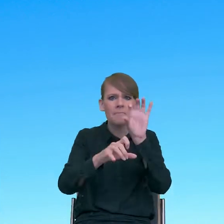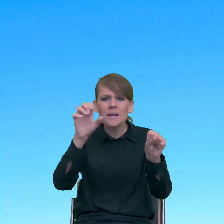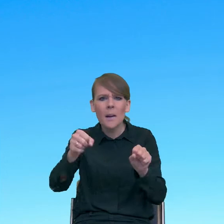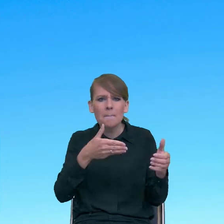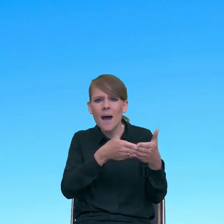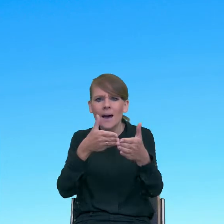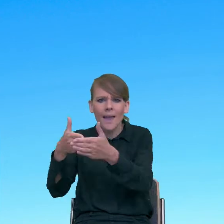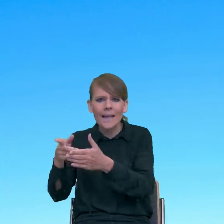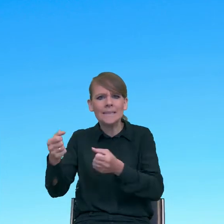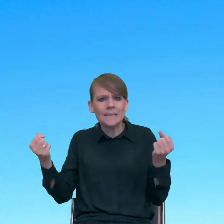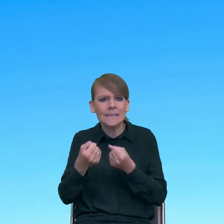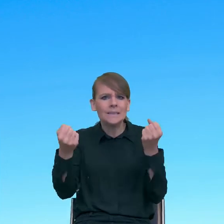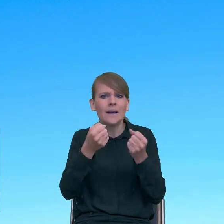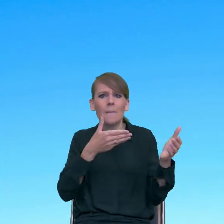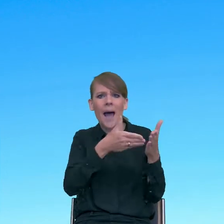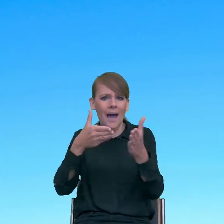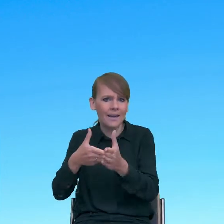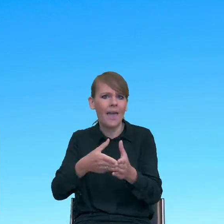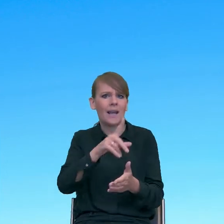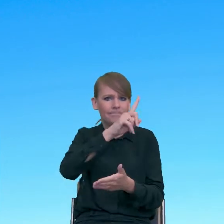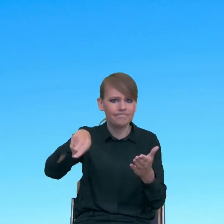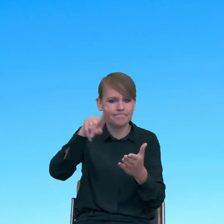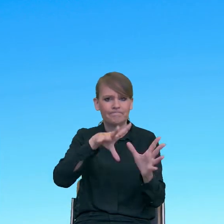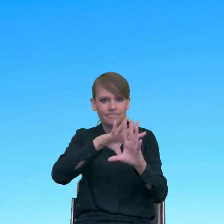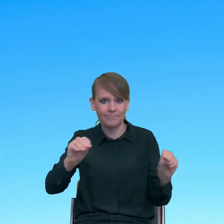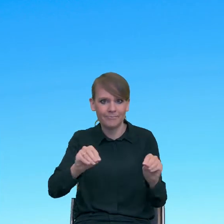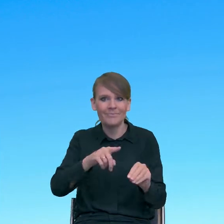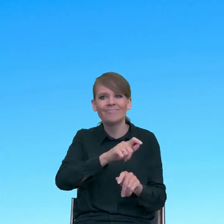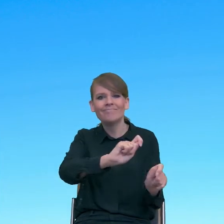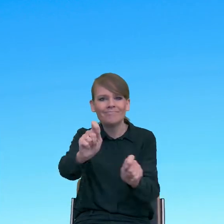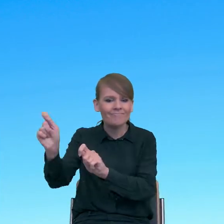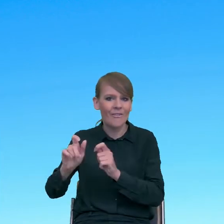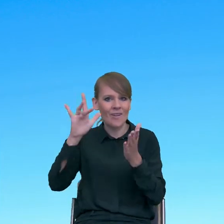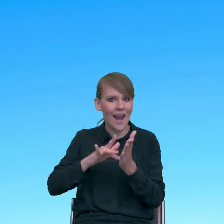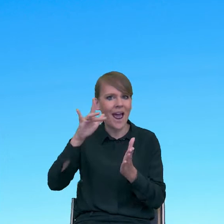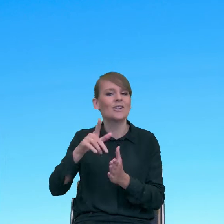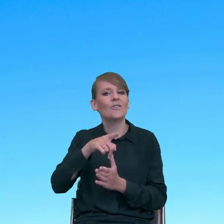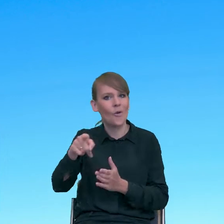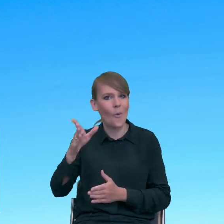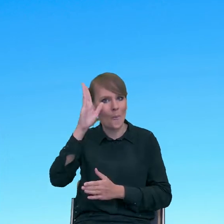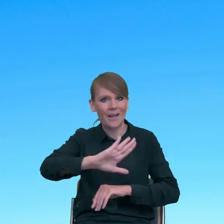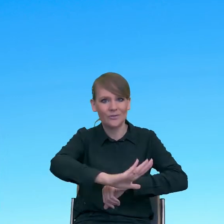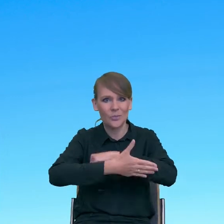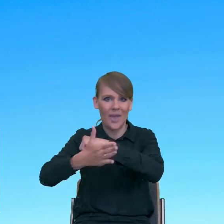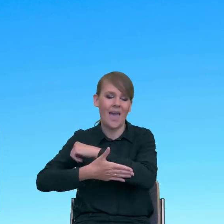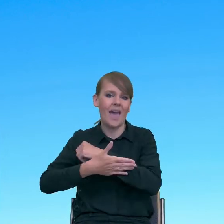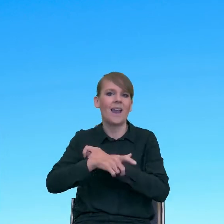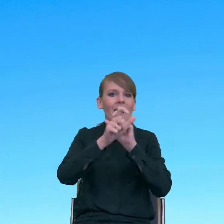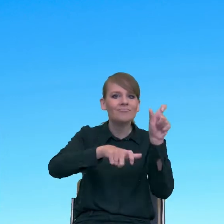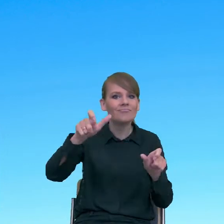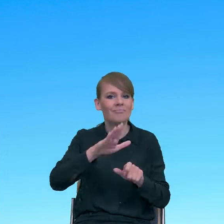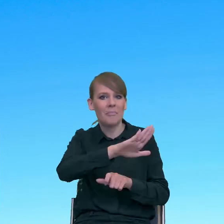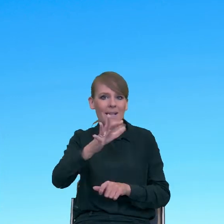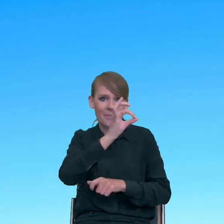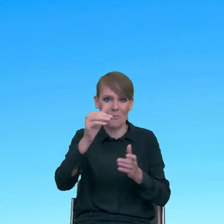ich zniesienia. Uwrażliwi uczniów i przyczyni się do wspierania osób o specjalnych potrzebach. Zależało nam, by jak